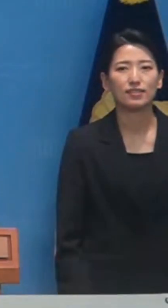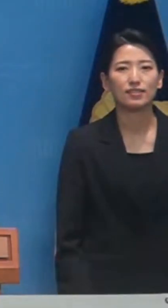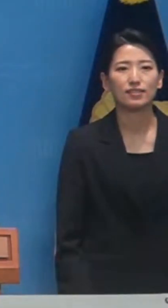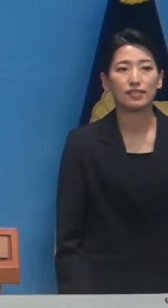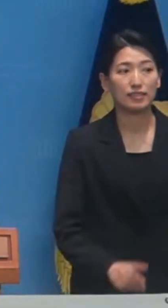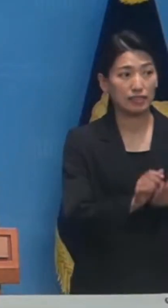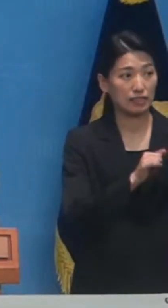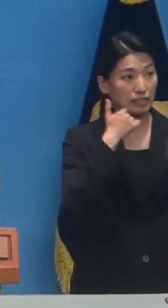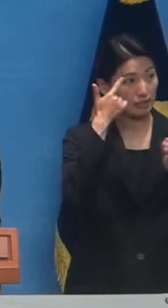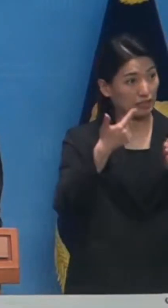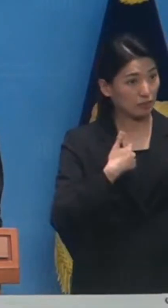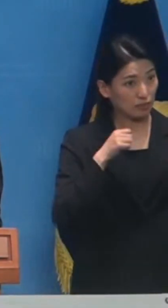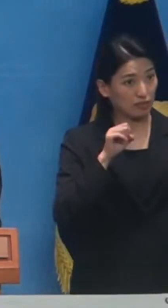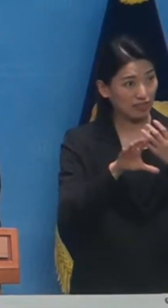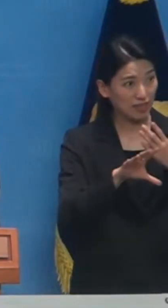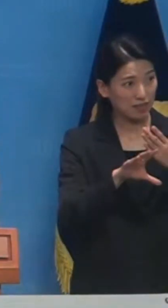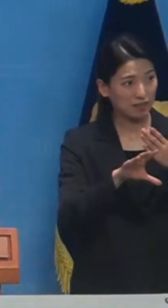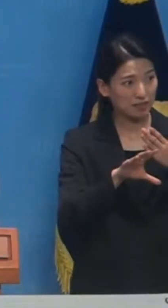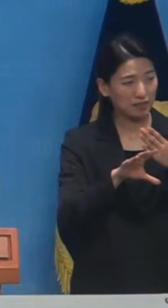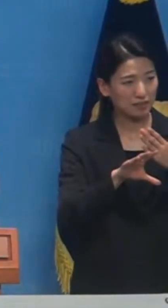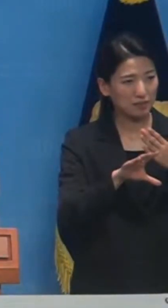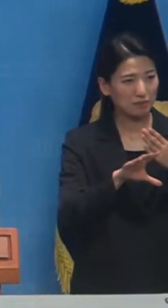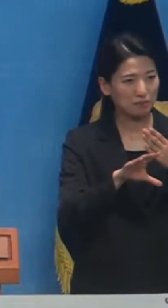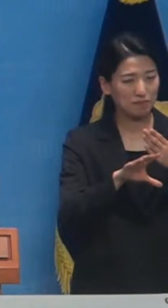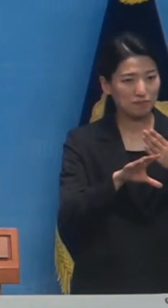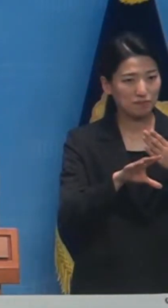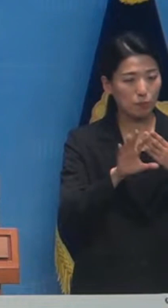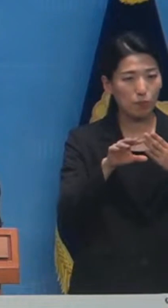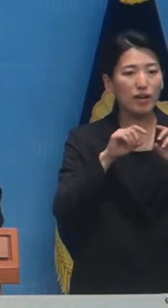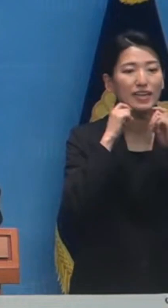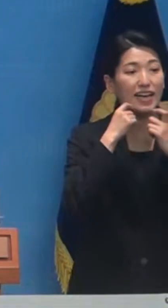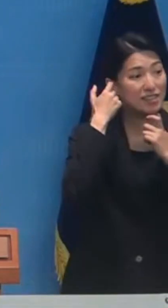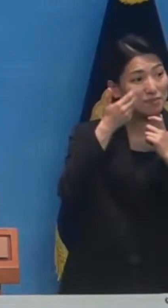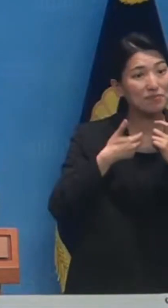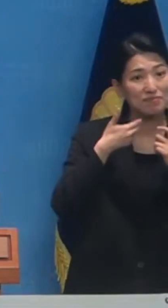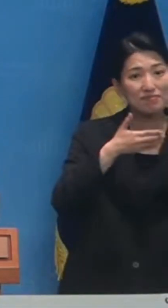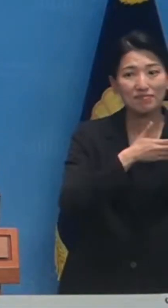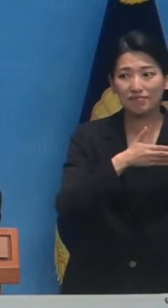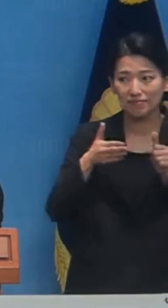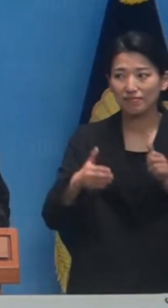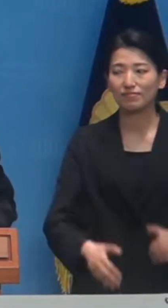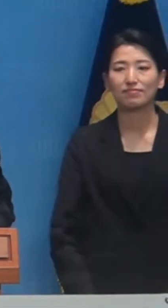질의응답 시간은 시간 관계상 개별적으로 받도록 하겠습니다. 이후에